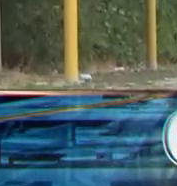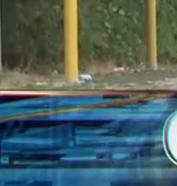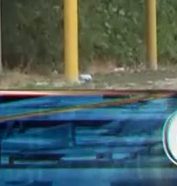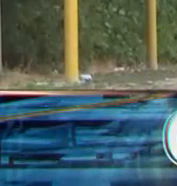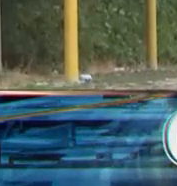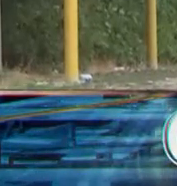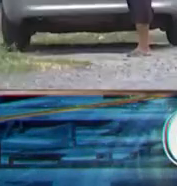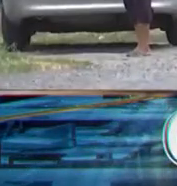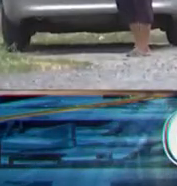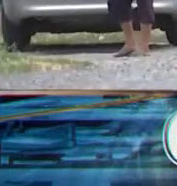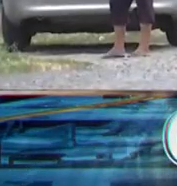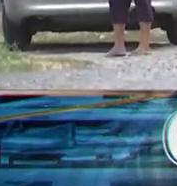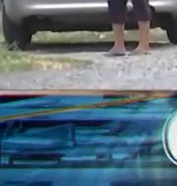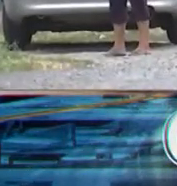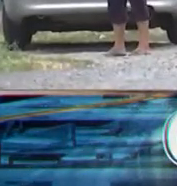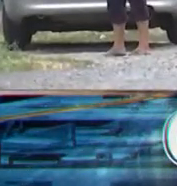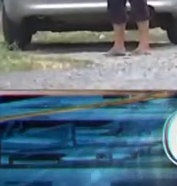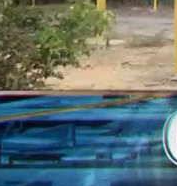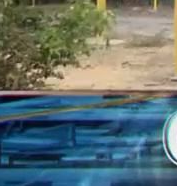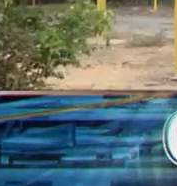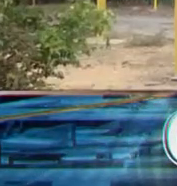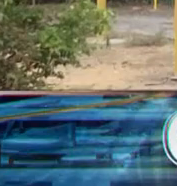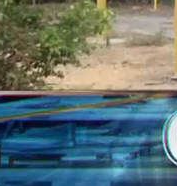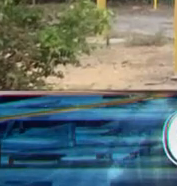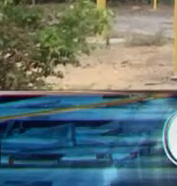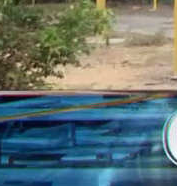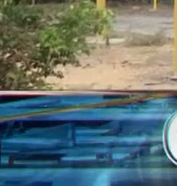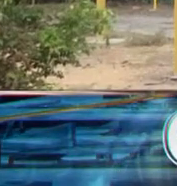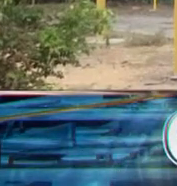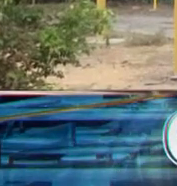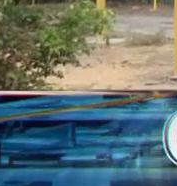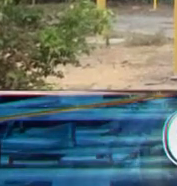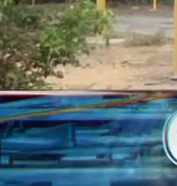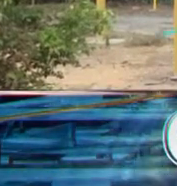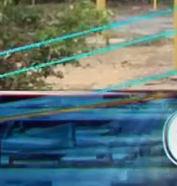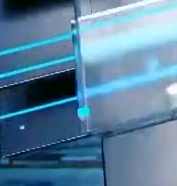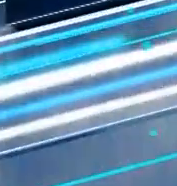Газ для нас. 6 населенных пунктов будут обеспечены природным газом уже в этом году.